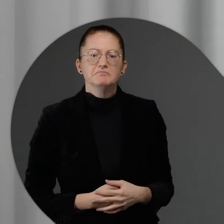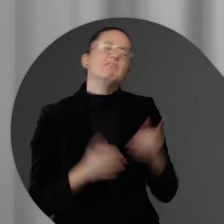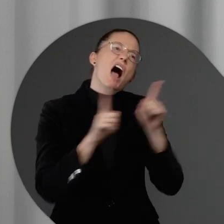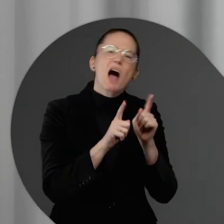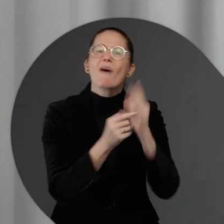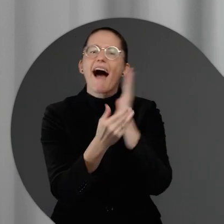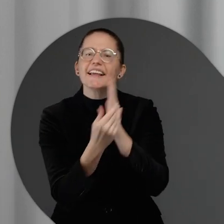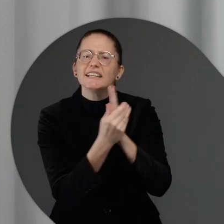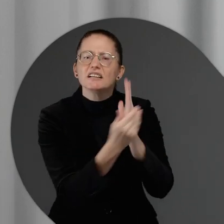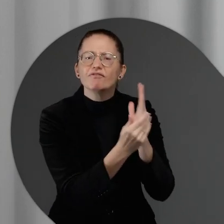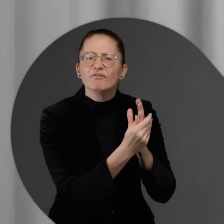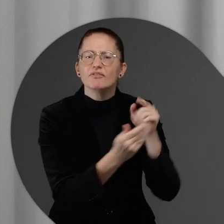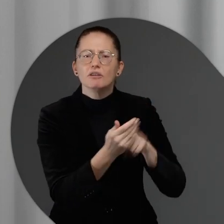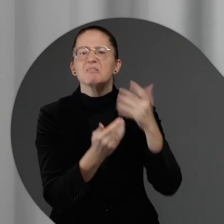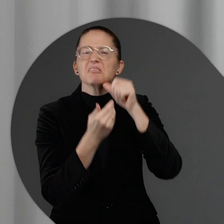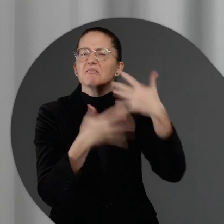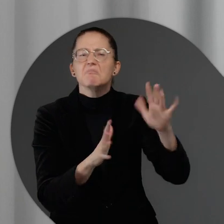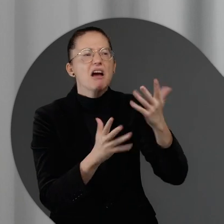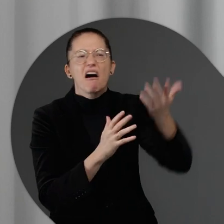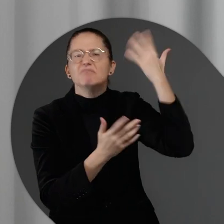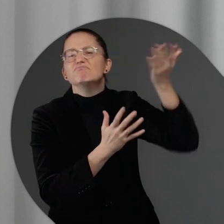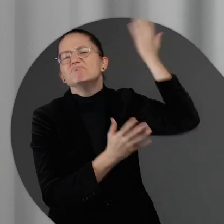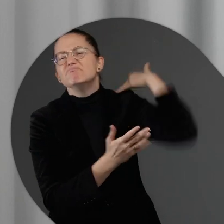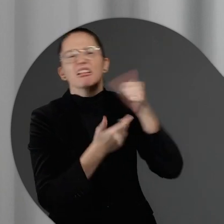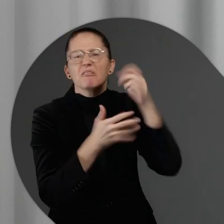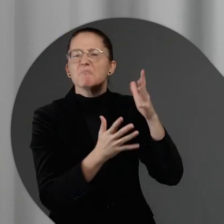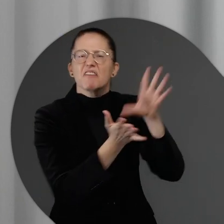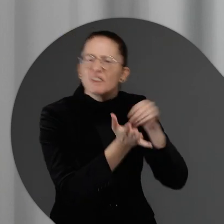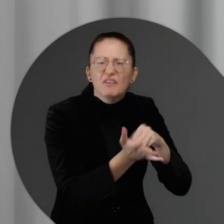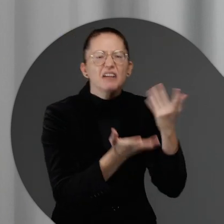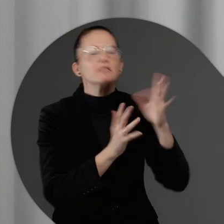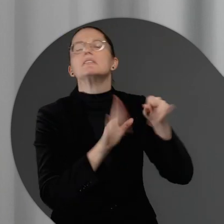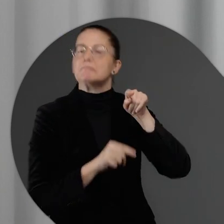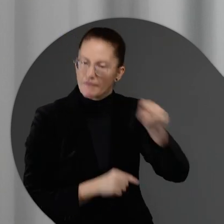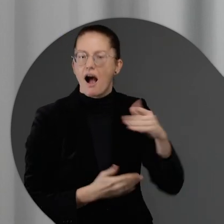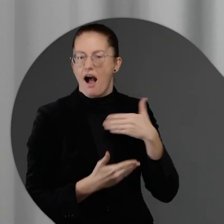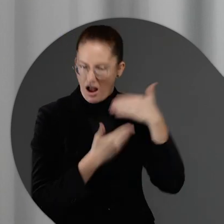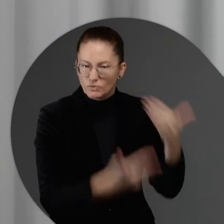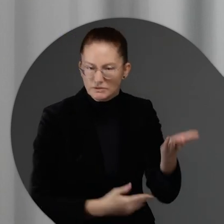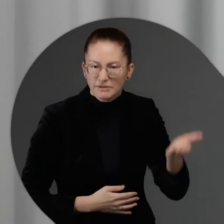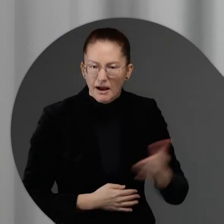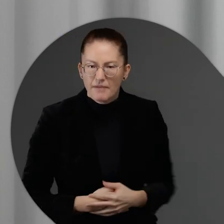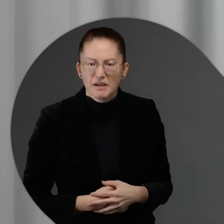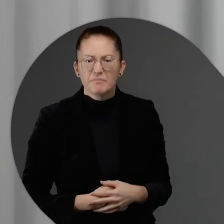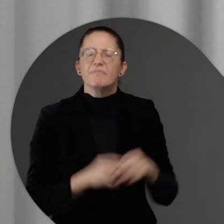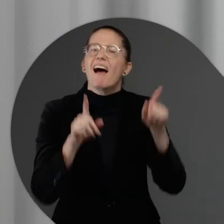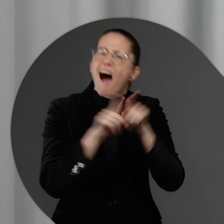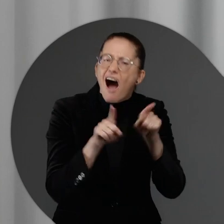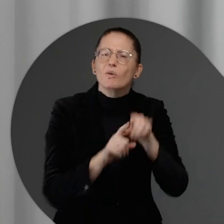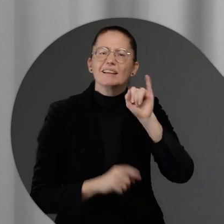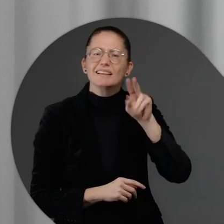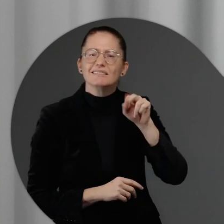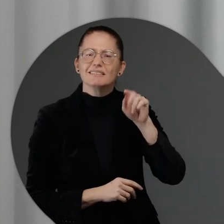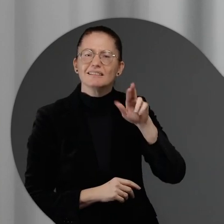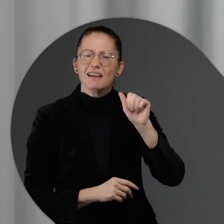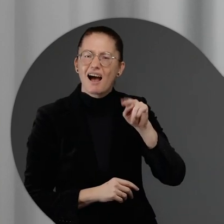generell Archive, die schon lange nicht mehr angegriffen wurden, sind ausgenommen. Genauso Intranets und Extranets sind